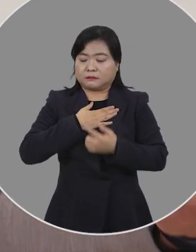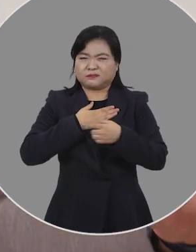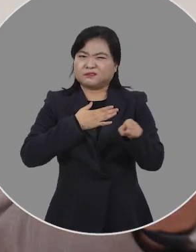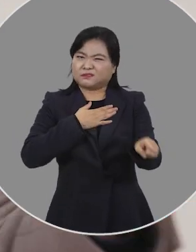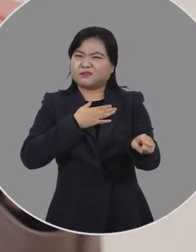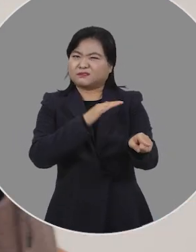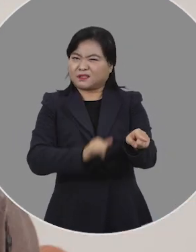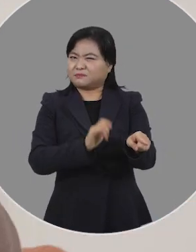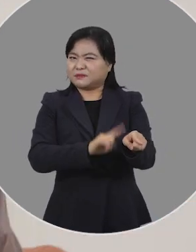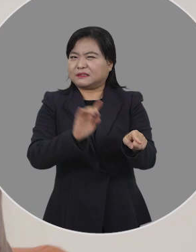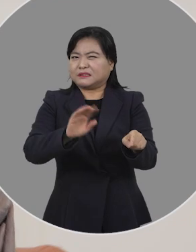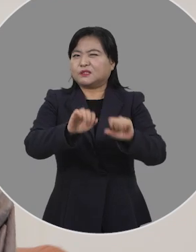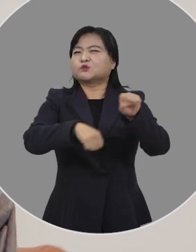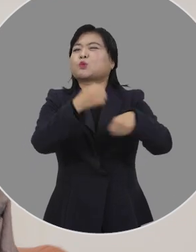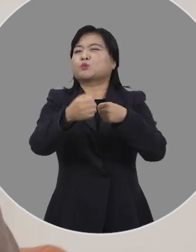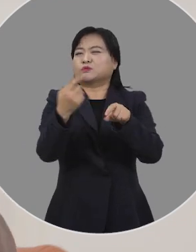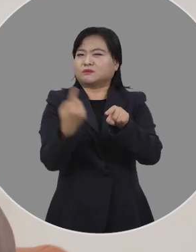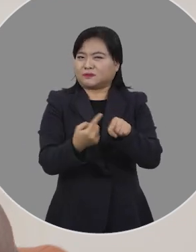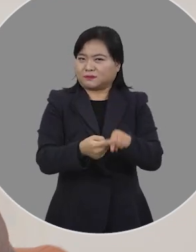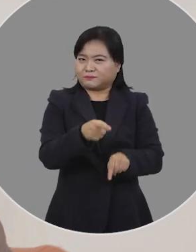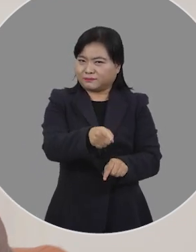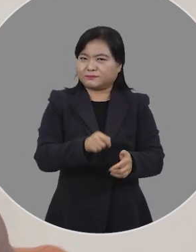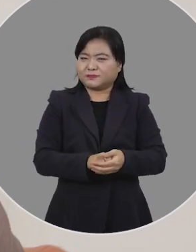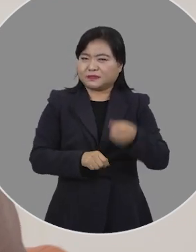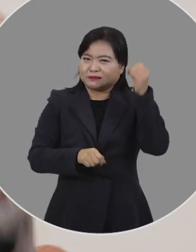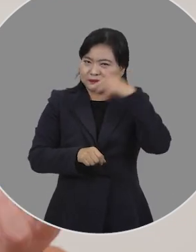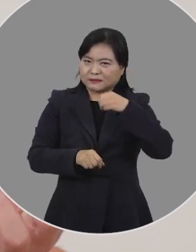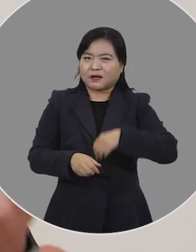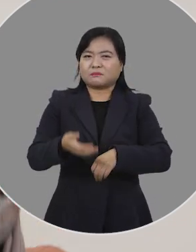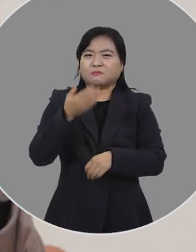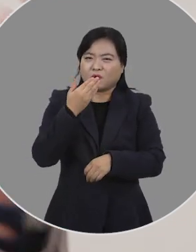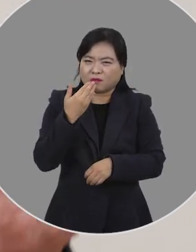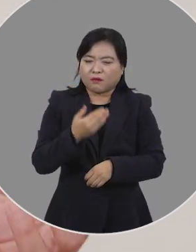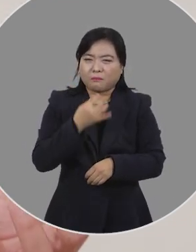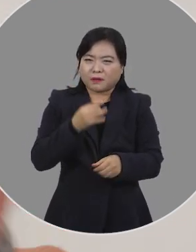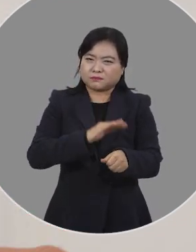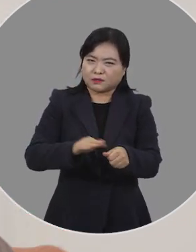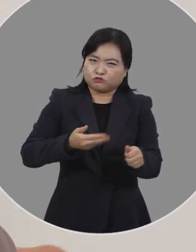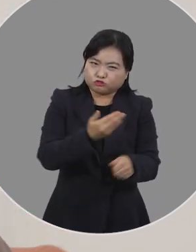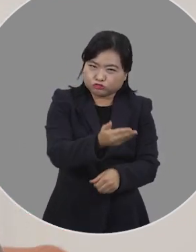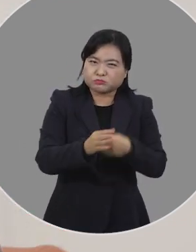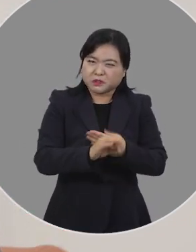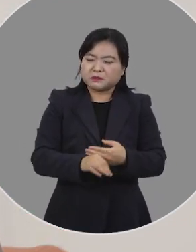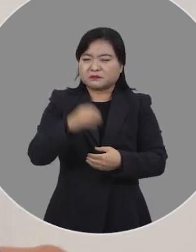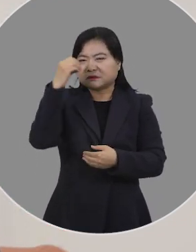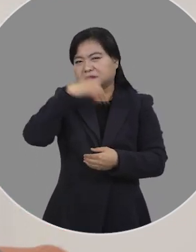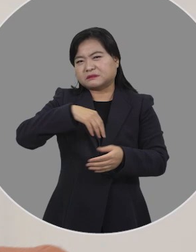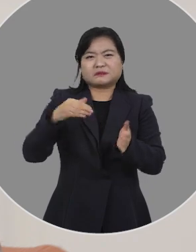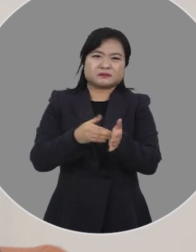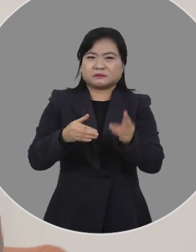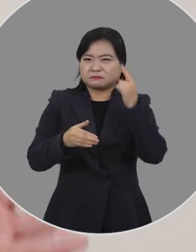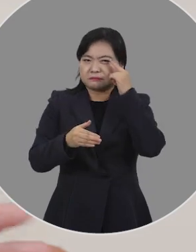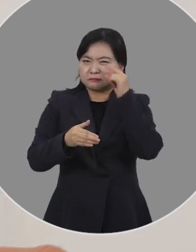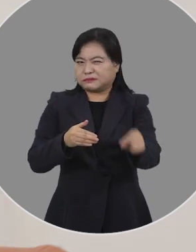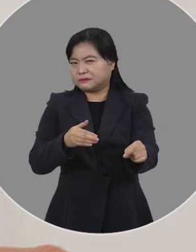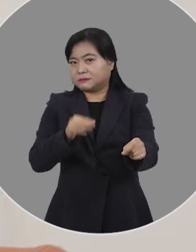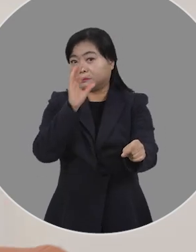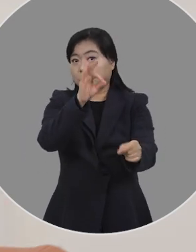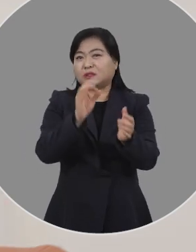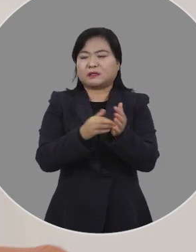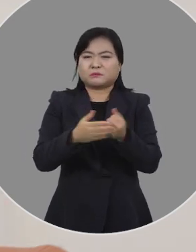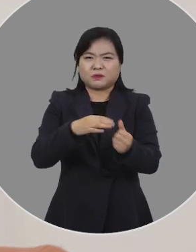저 사람은 그냥 동물처럼 그냥 그 먹는 것만 제대로 주면 이 정도로 보고 있기 때문에 혐오가